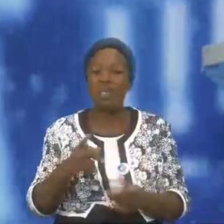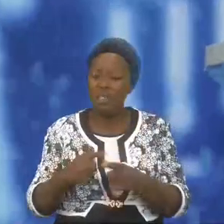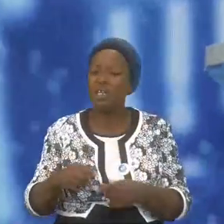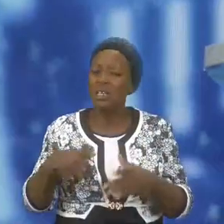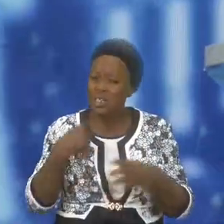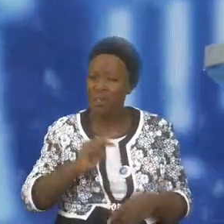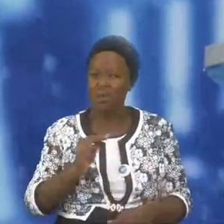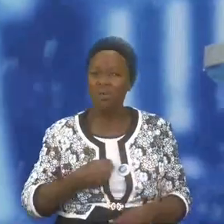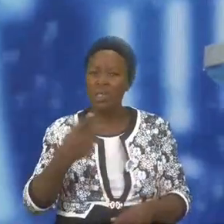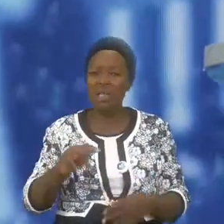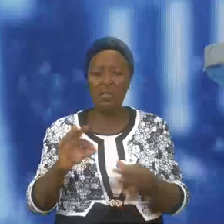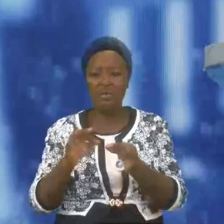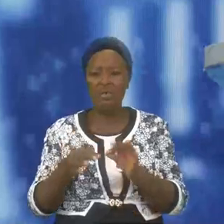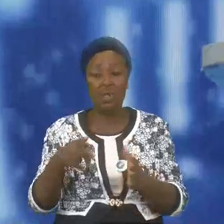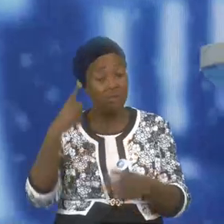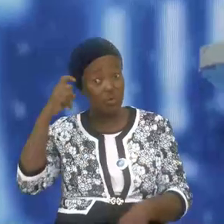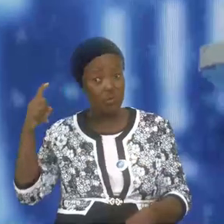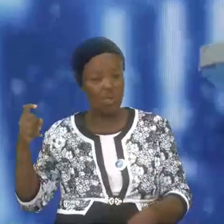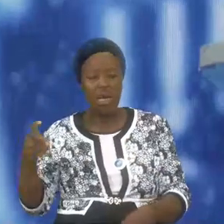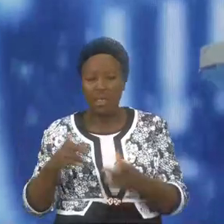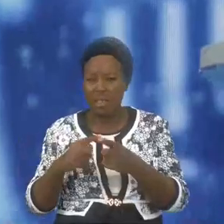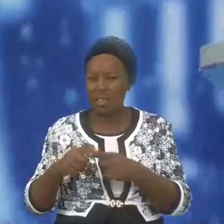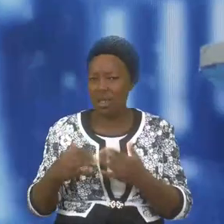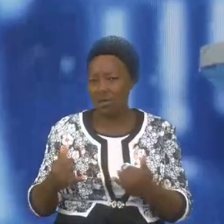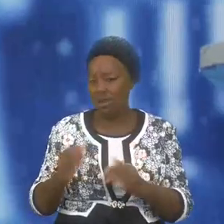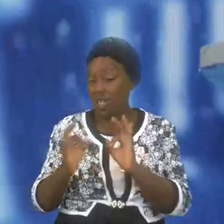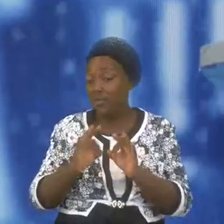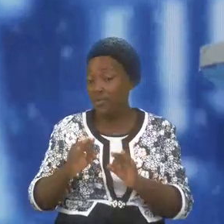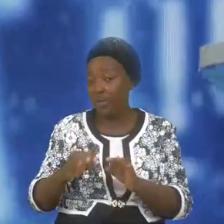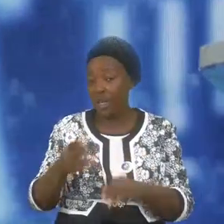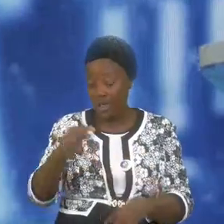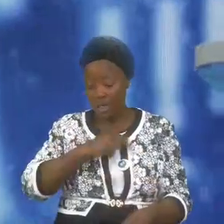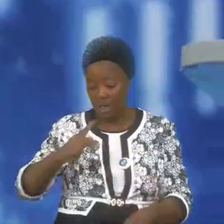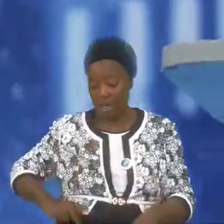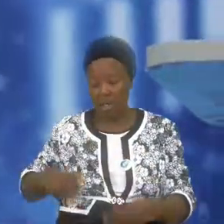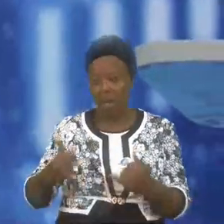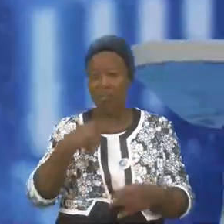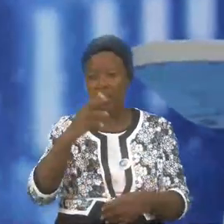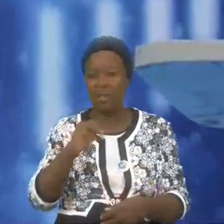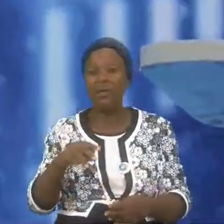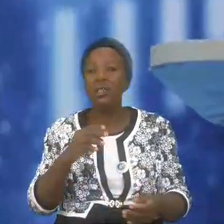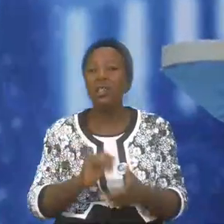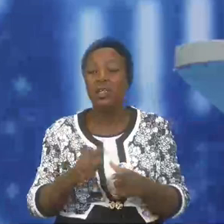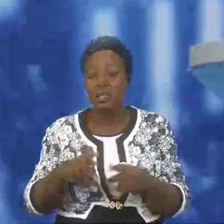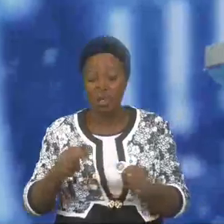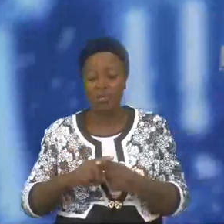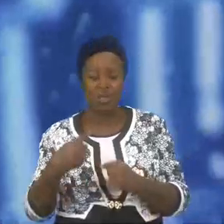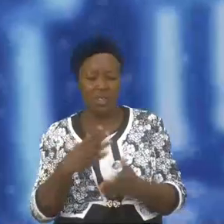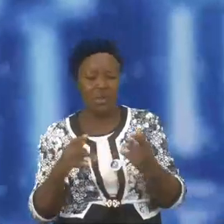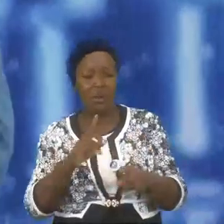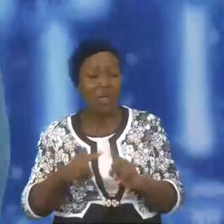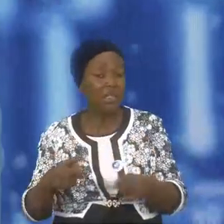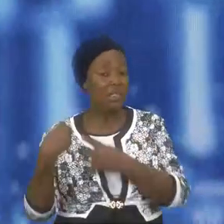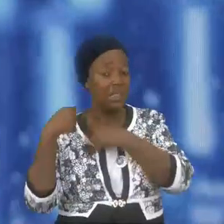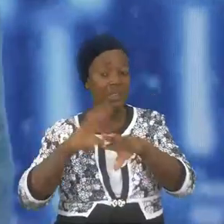l'explication. Dis-nous le rêve. » S'il leur racontait le rêve, ils allaient essayer de raconter quelque chose. Et comme lui ne sait